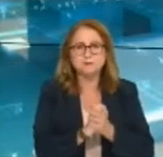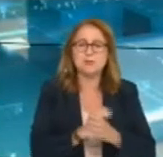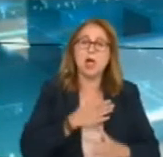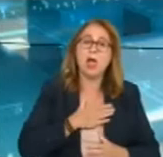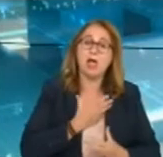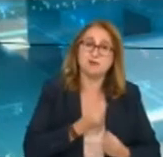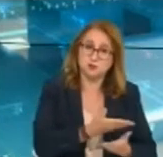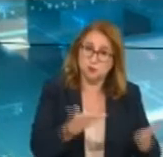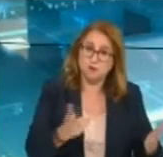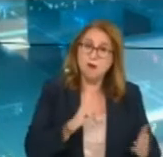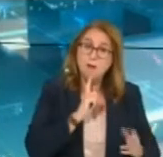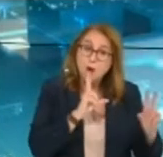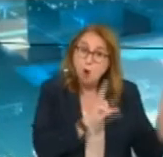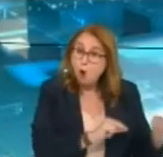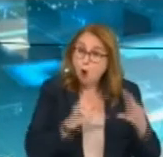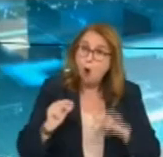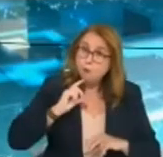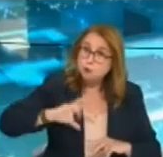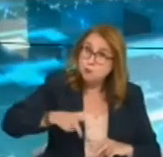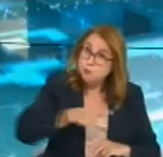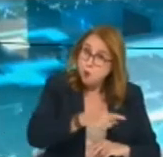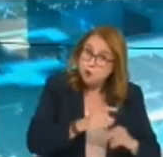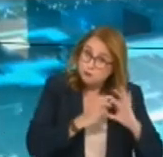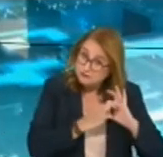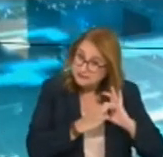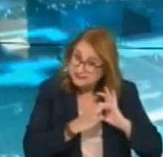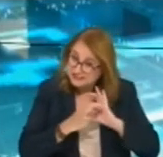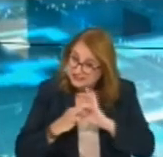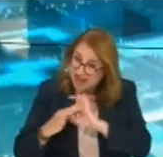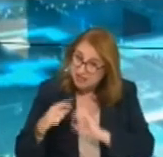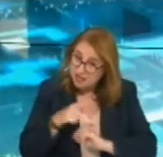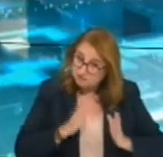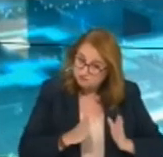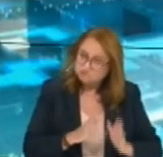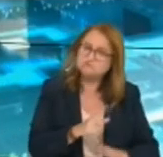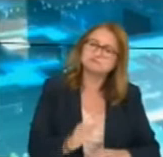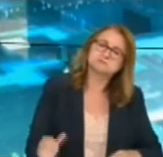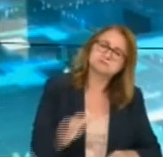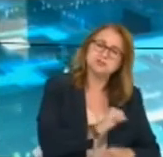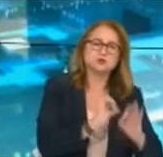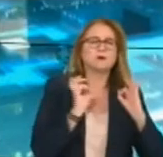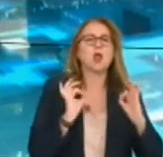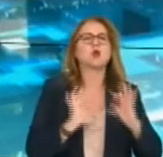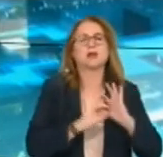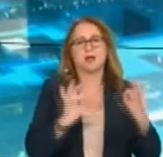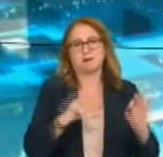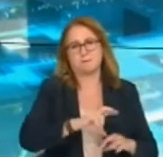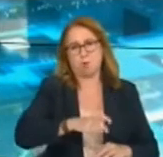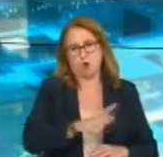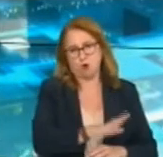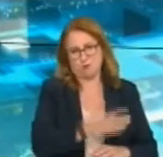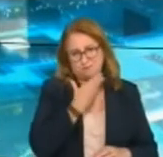συνεπείς στην τήρηση των μέτρων, το όμορφο νησί του Πόρου θα επανέλθει πολύ γρήγορα στην κανονικότητά του. Πέμπτο